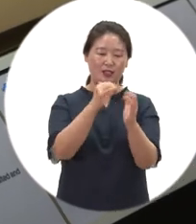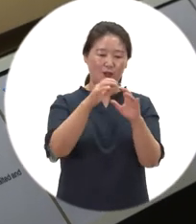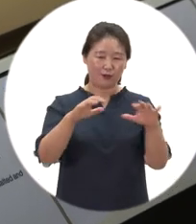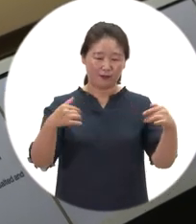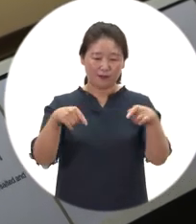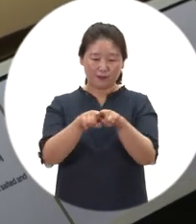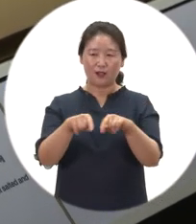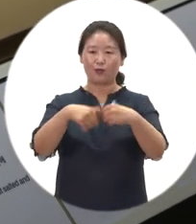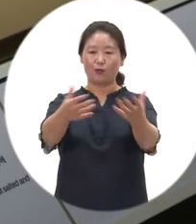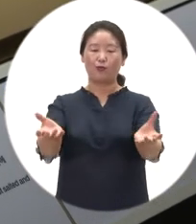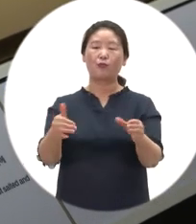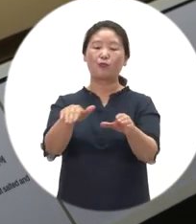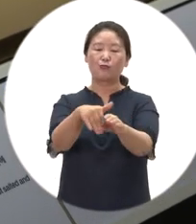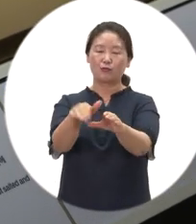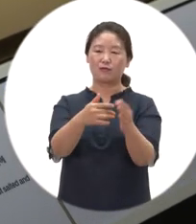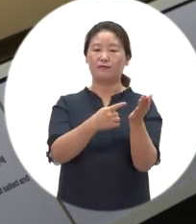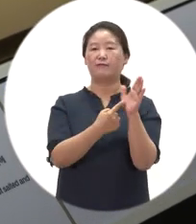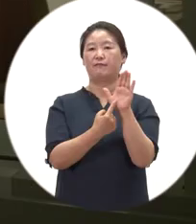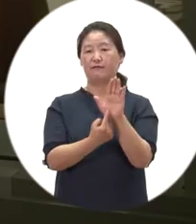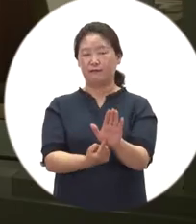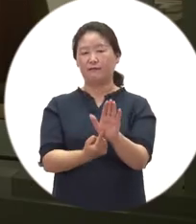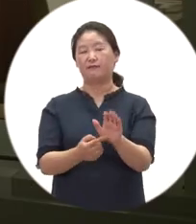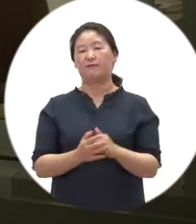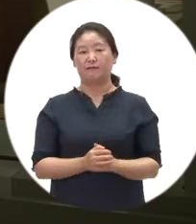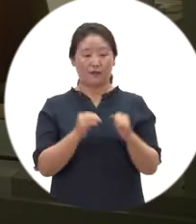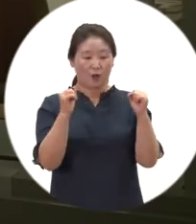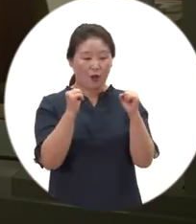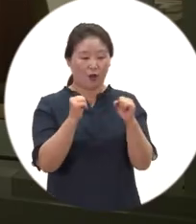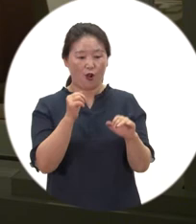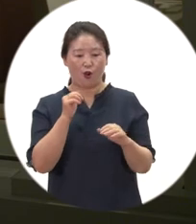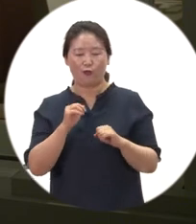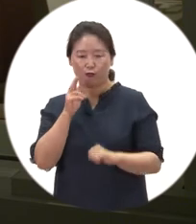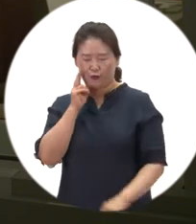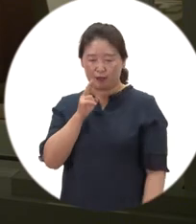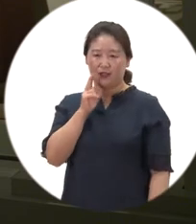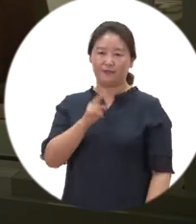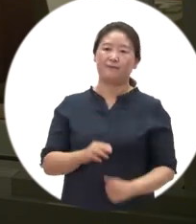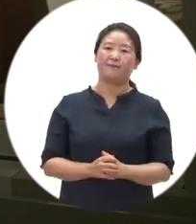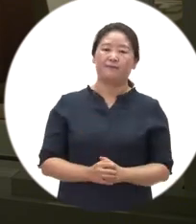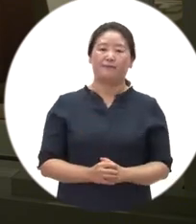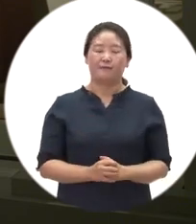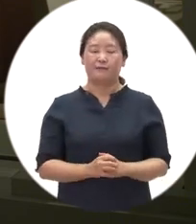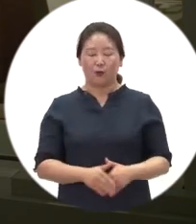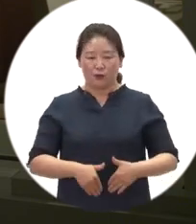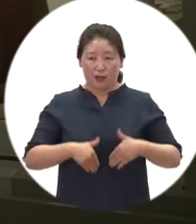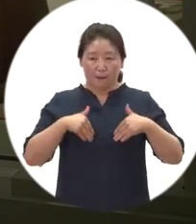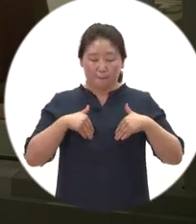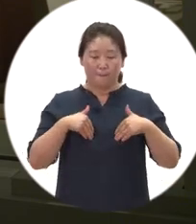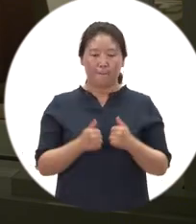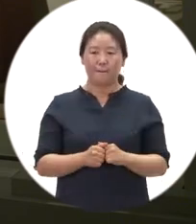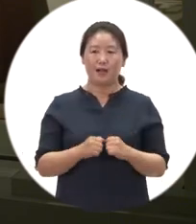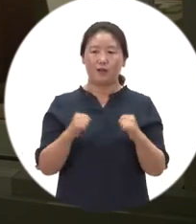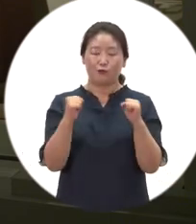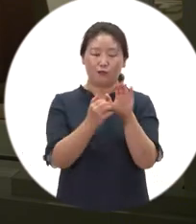이웃이 함께하는 공동체 문화를 엿볼 수 있습니다. 겨울은 매서운 추위가 몰려오는 계절로 겨울에는 난방과